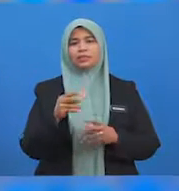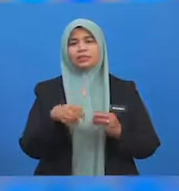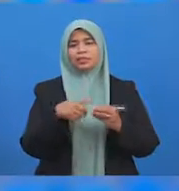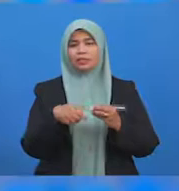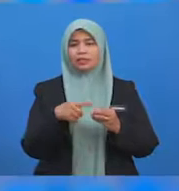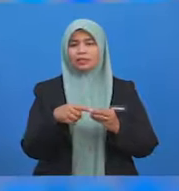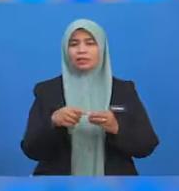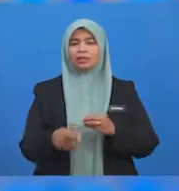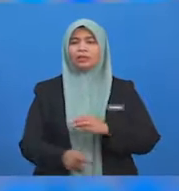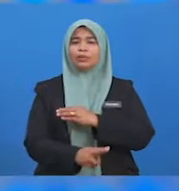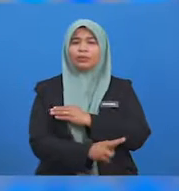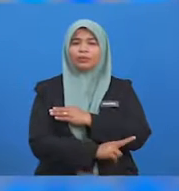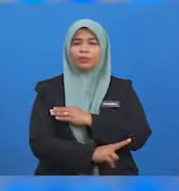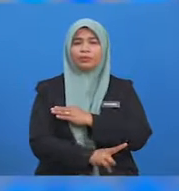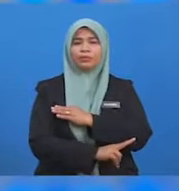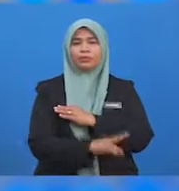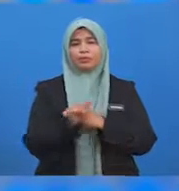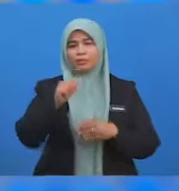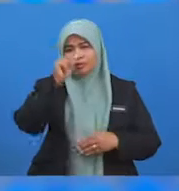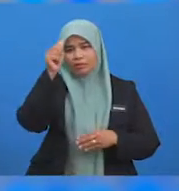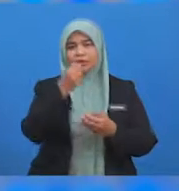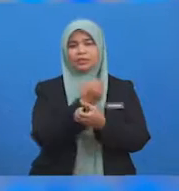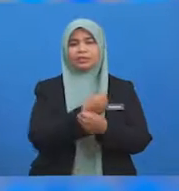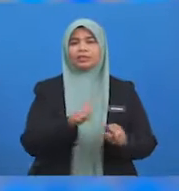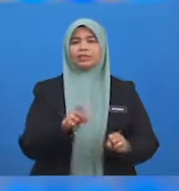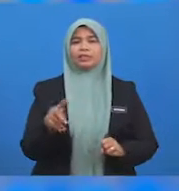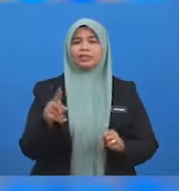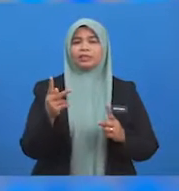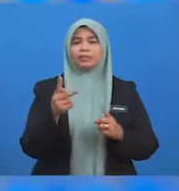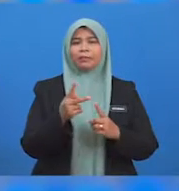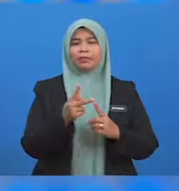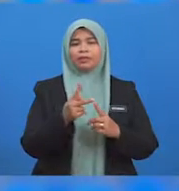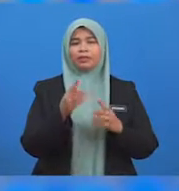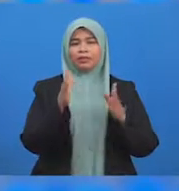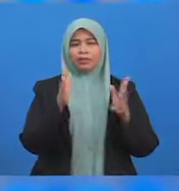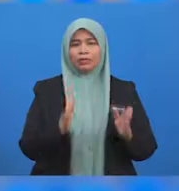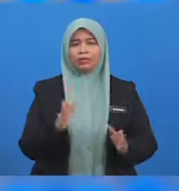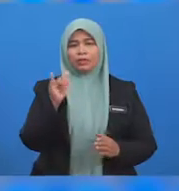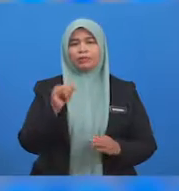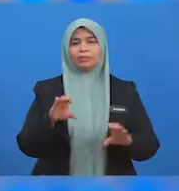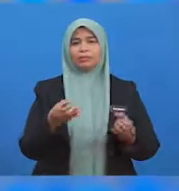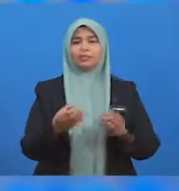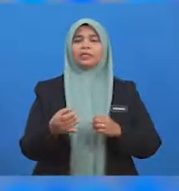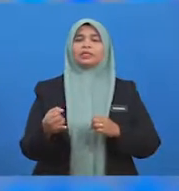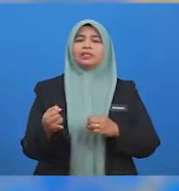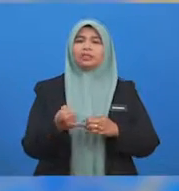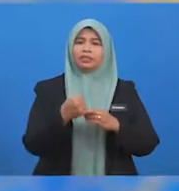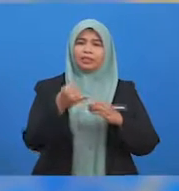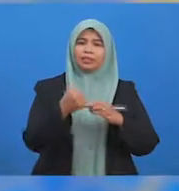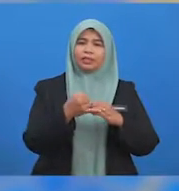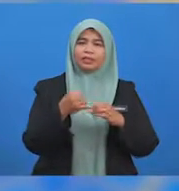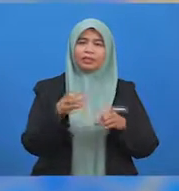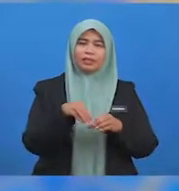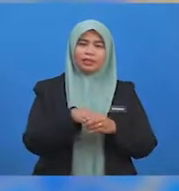mencermati hukuman-hukuman yang Allah sediakan kepada si pelaku yang melakukan